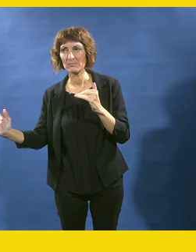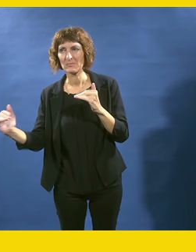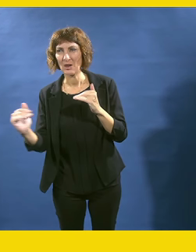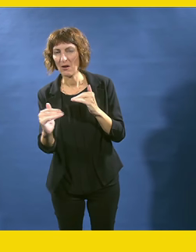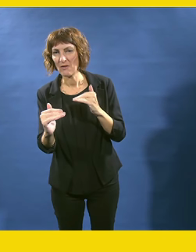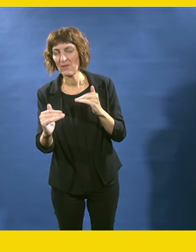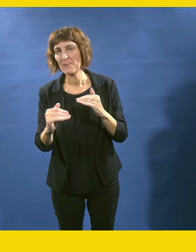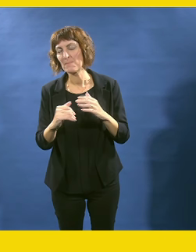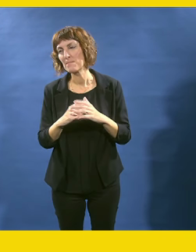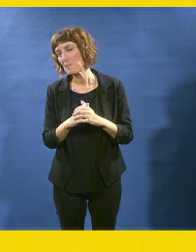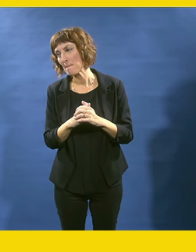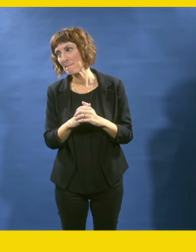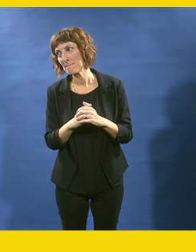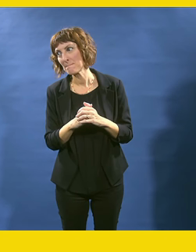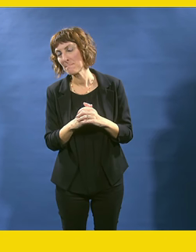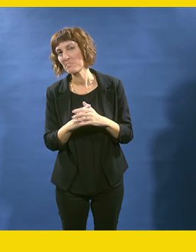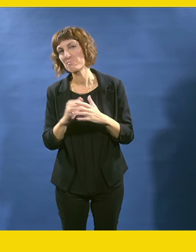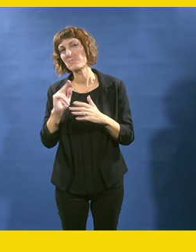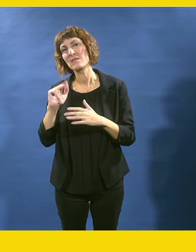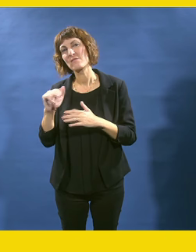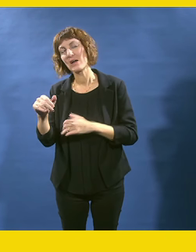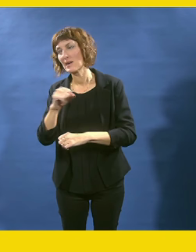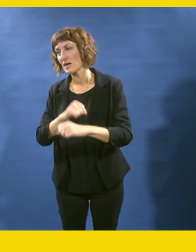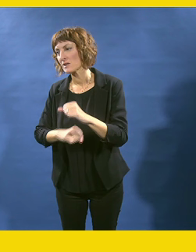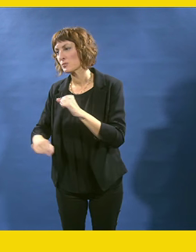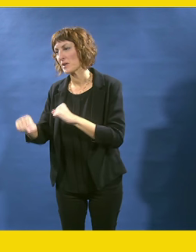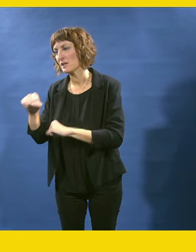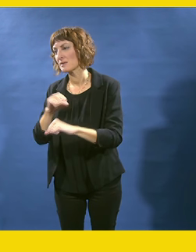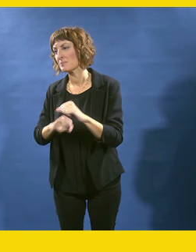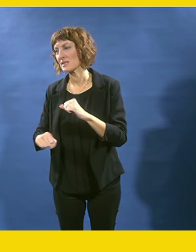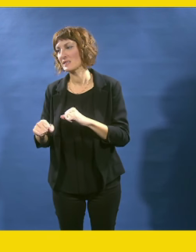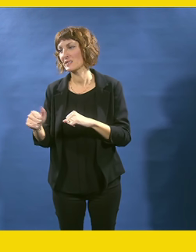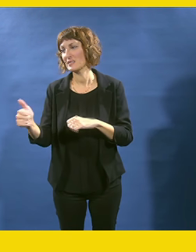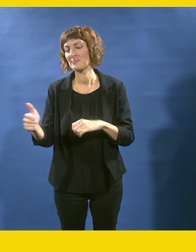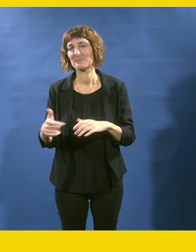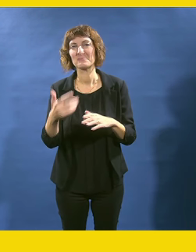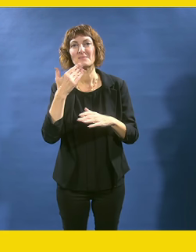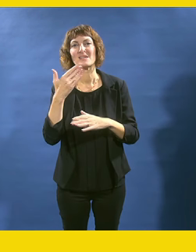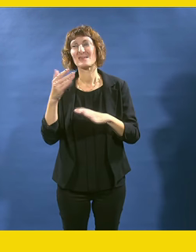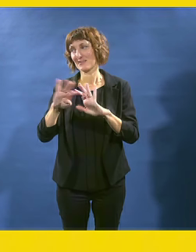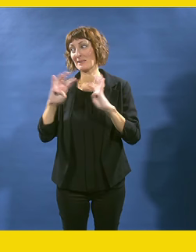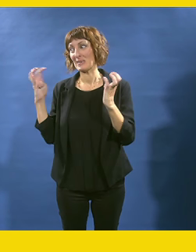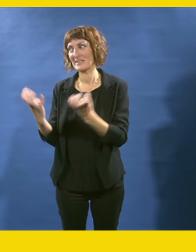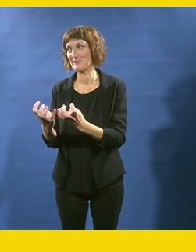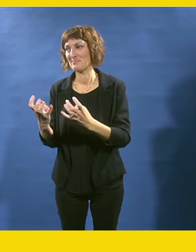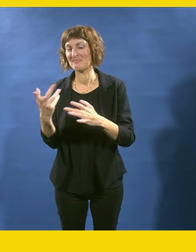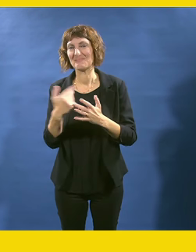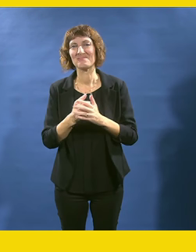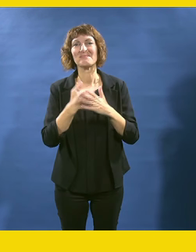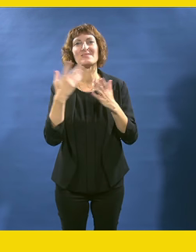avec des ateliers, des conférences, des tables rondes, des spectacles, énormément de formats différents.